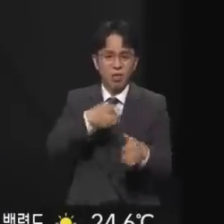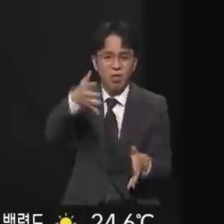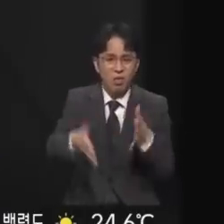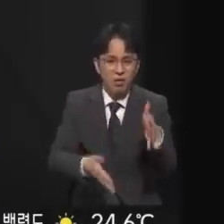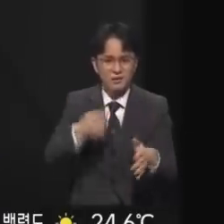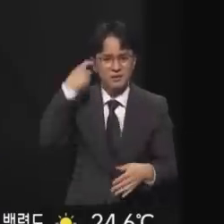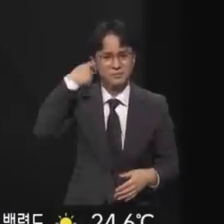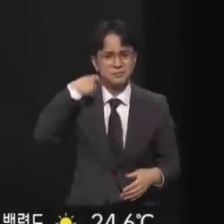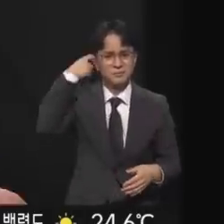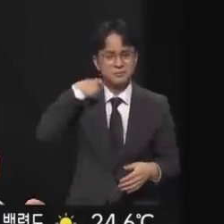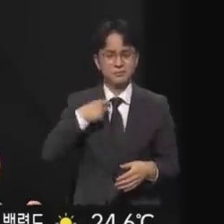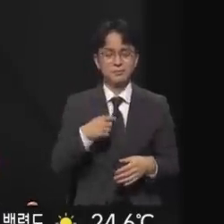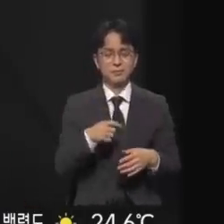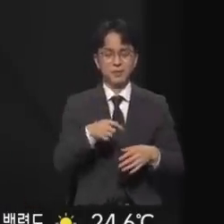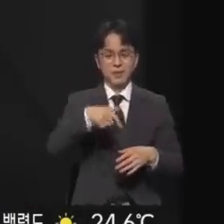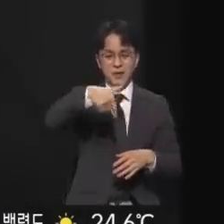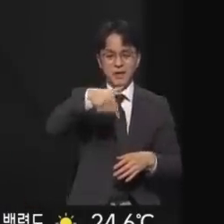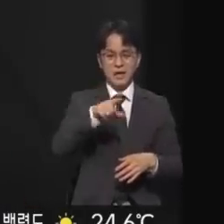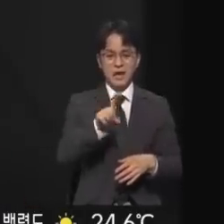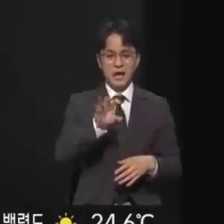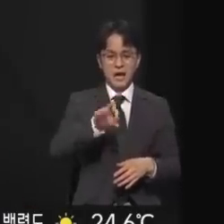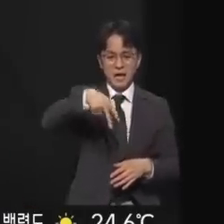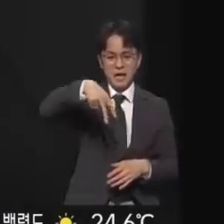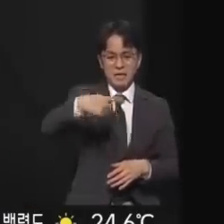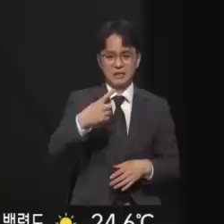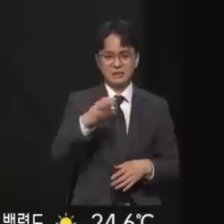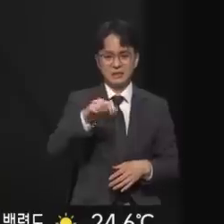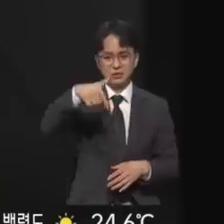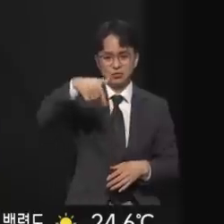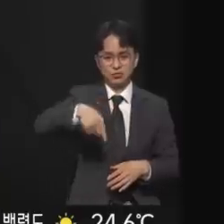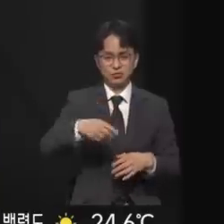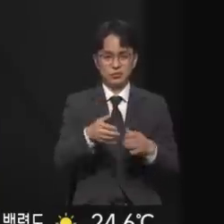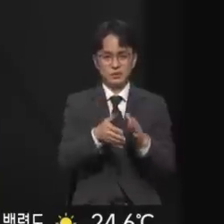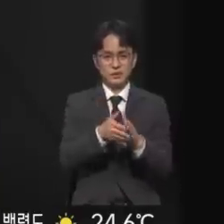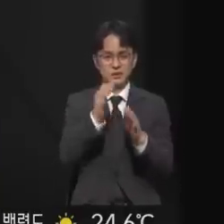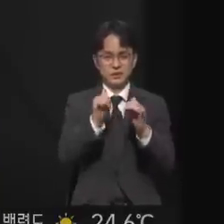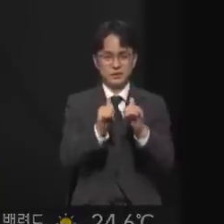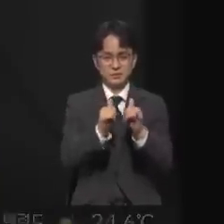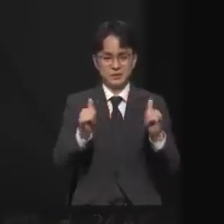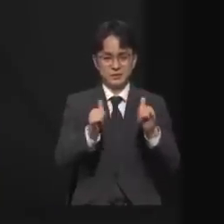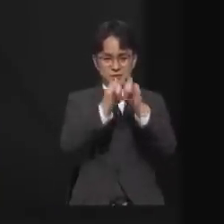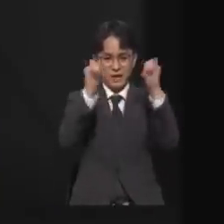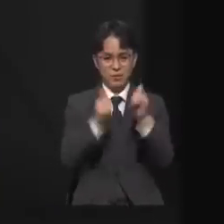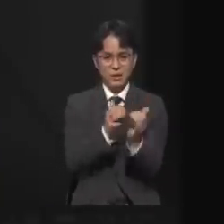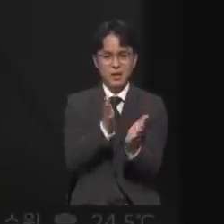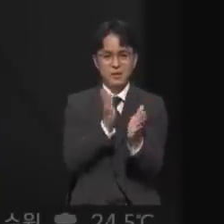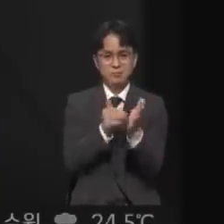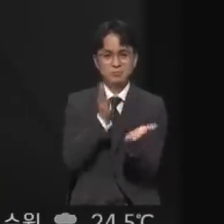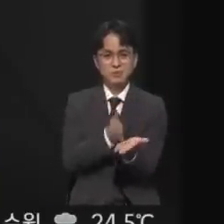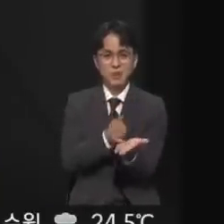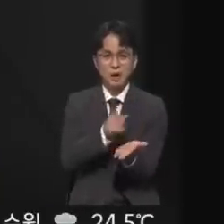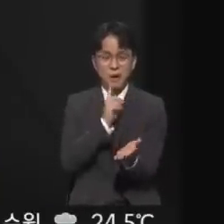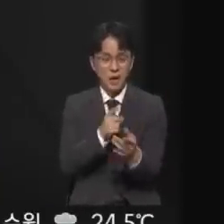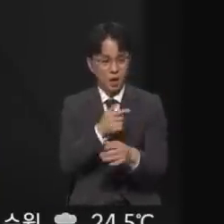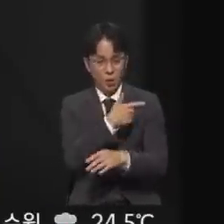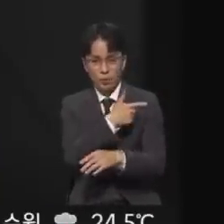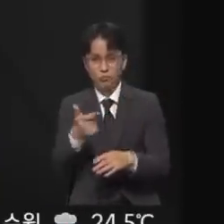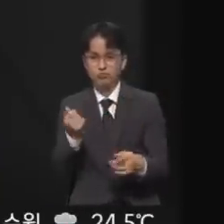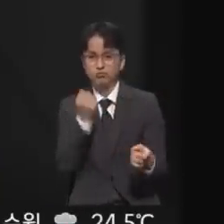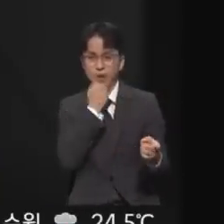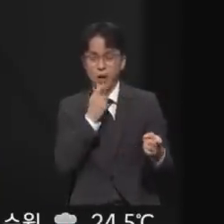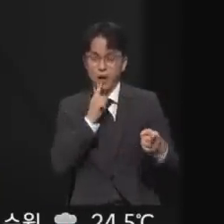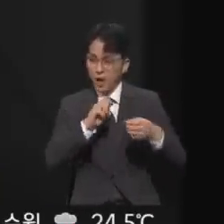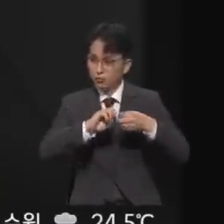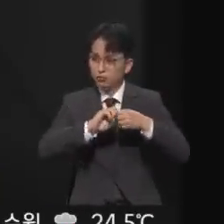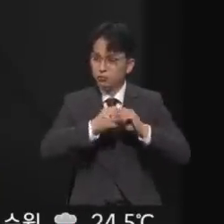강승규 그 시민 사회 수석이 발언한 걸 보면 너무나 황당해요 아 이 대통령이 있는 곳이 그냥